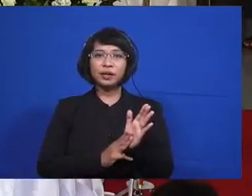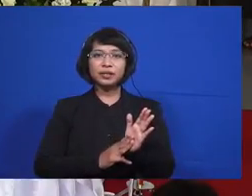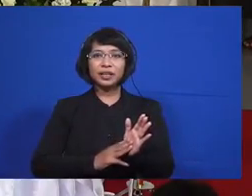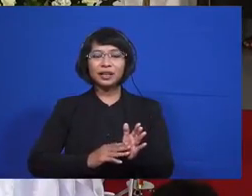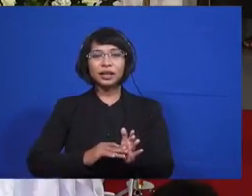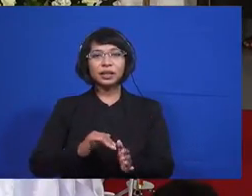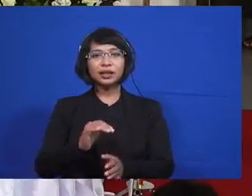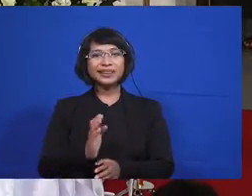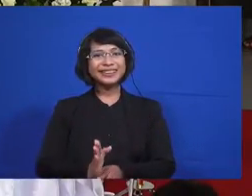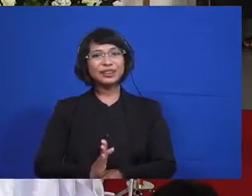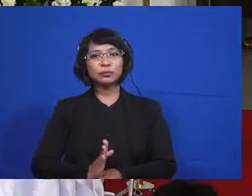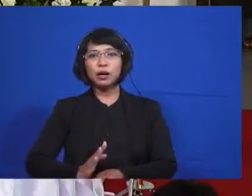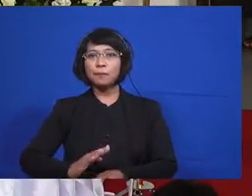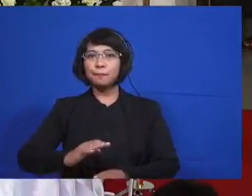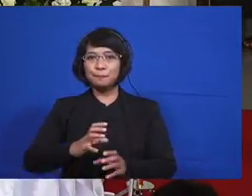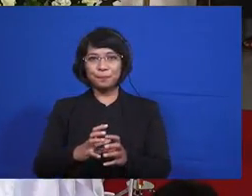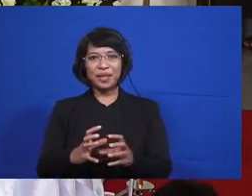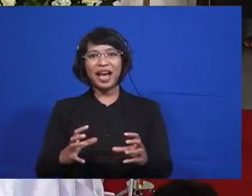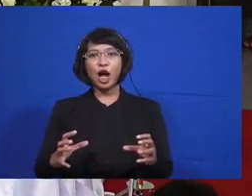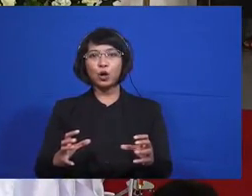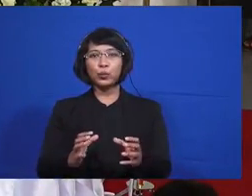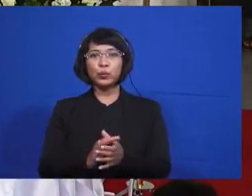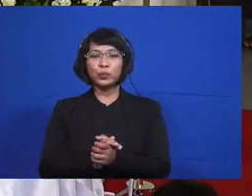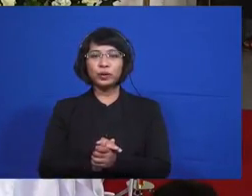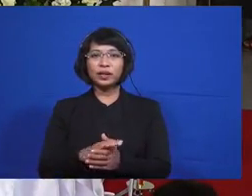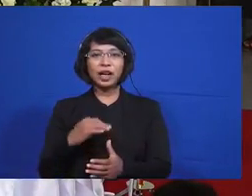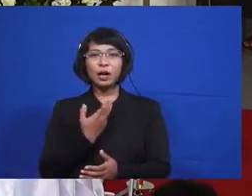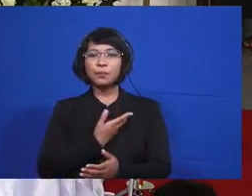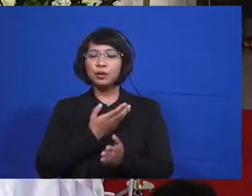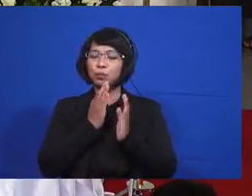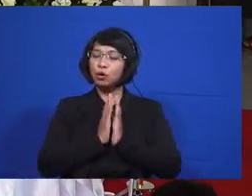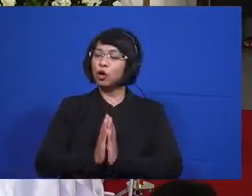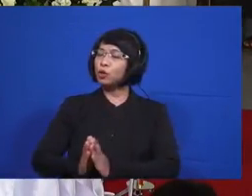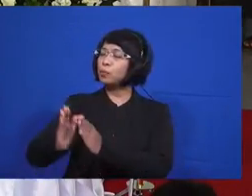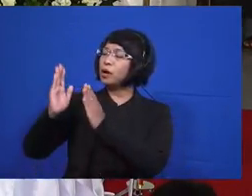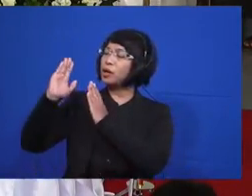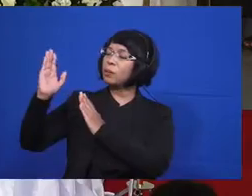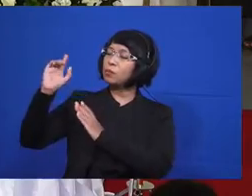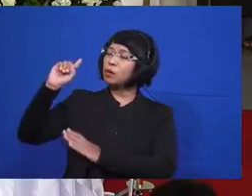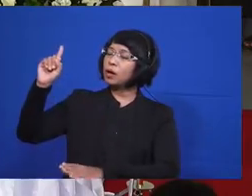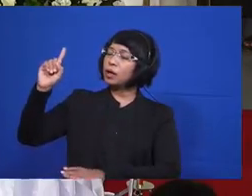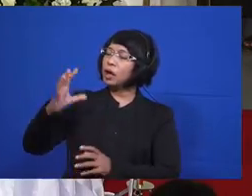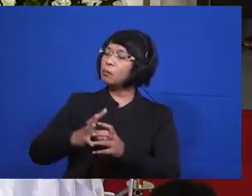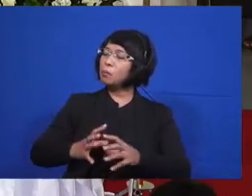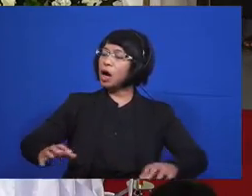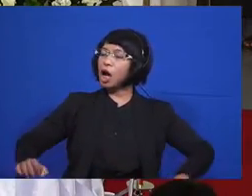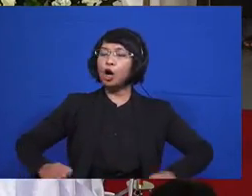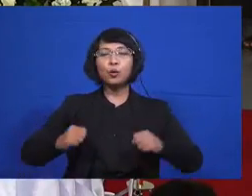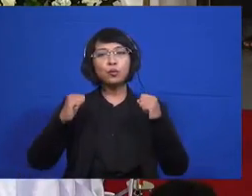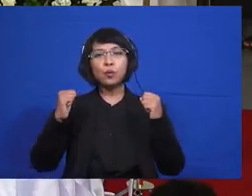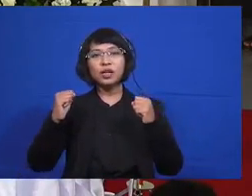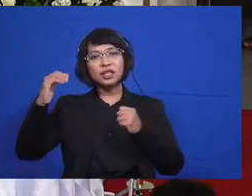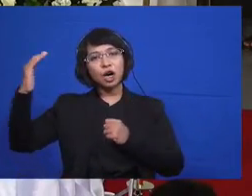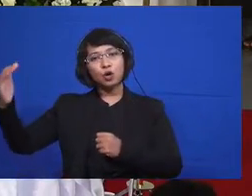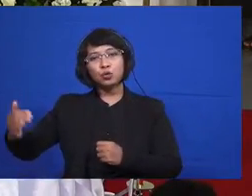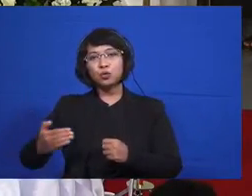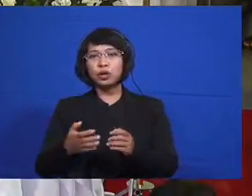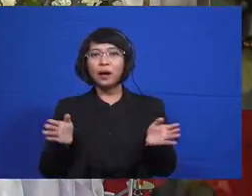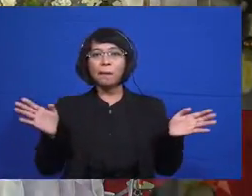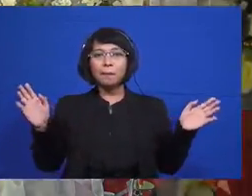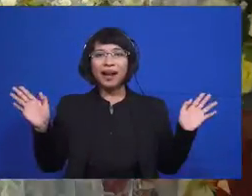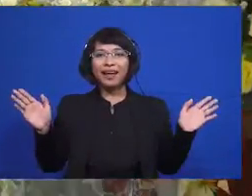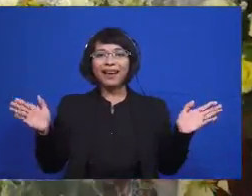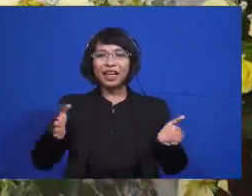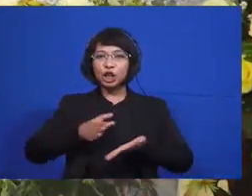Imam Agung. Kami mohon kepada-Mu Allah Maha Kuasa, utuslah malaikat-Mu